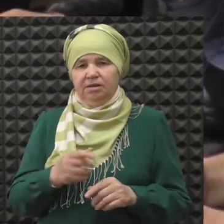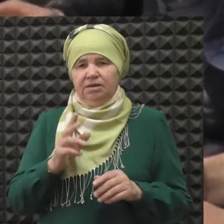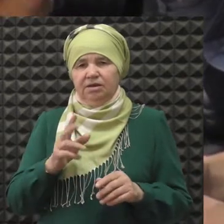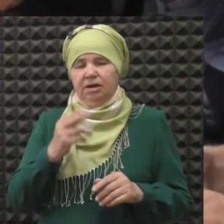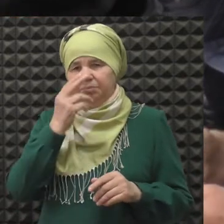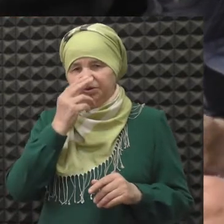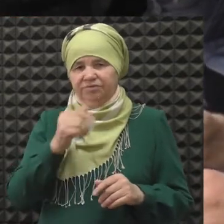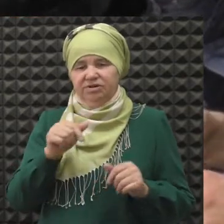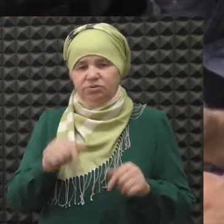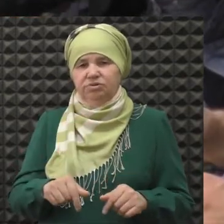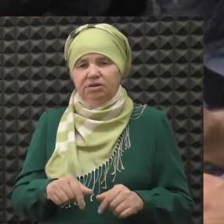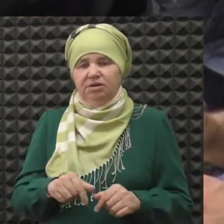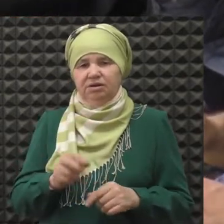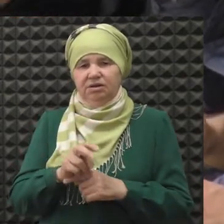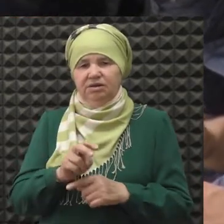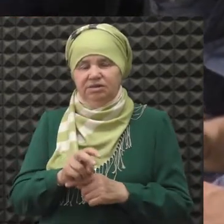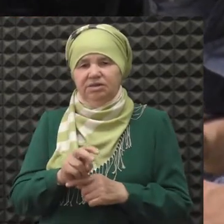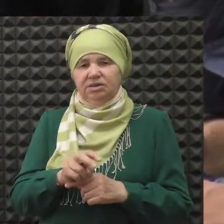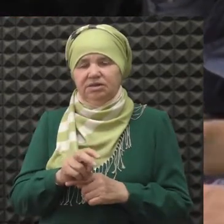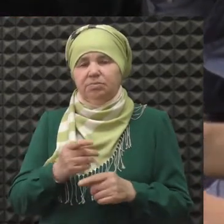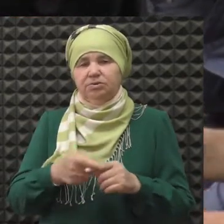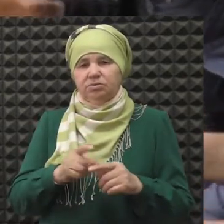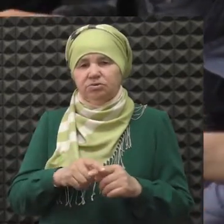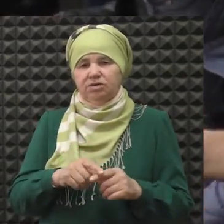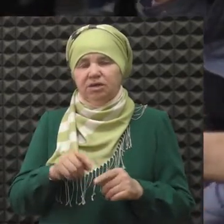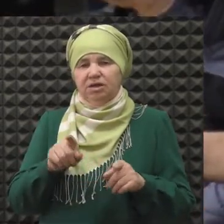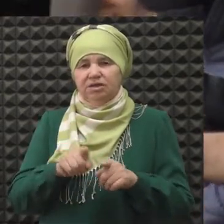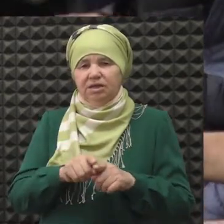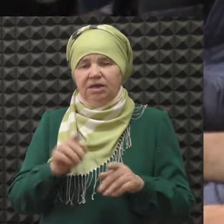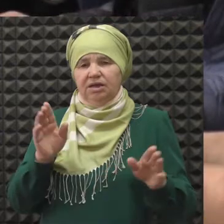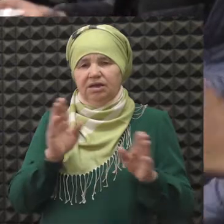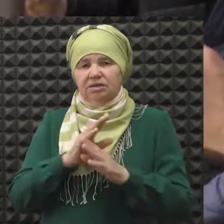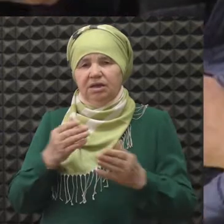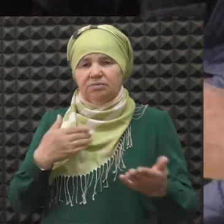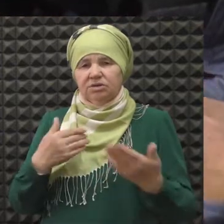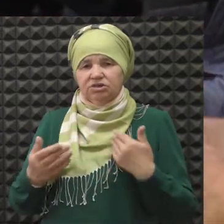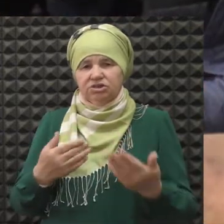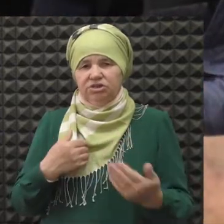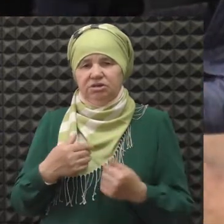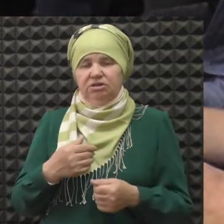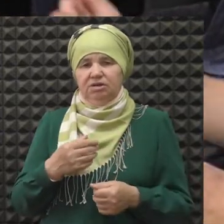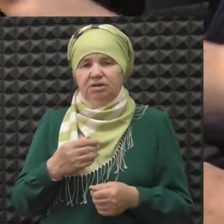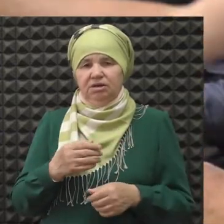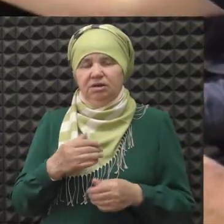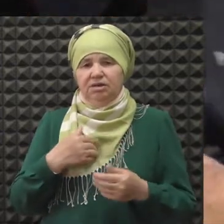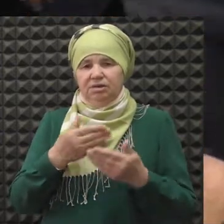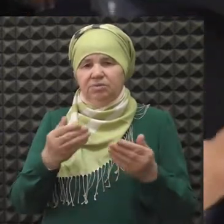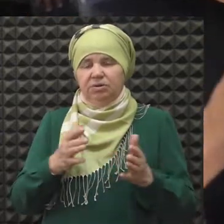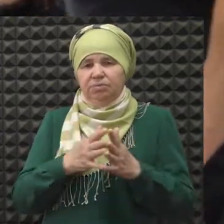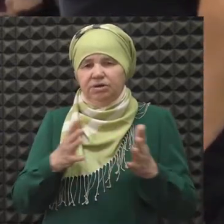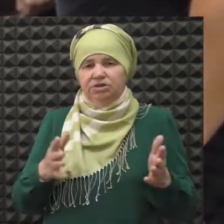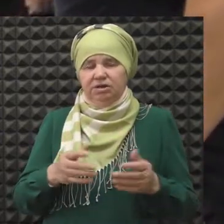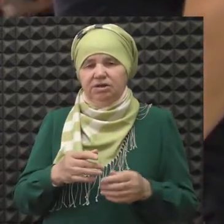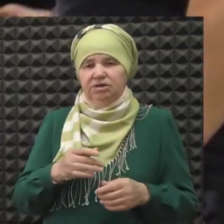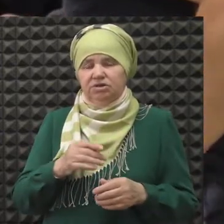бы привык к вам подходить, потому что там такая атмосфера, можно сказать. И для меня это очень большой